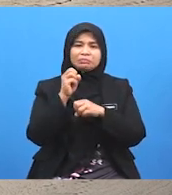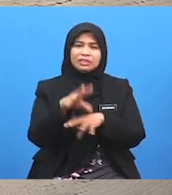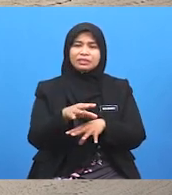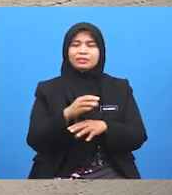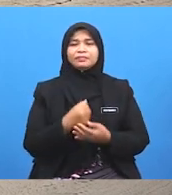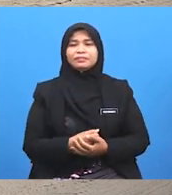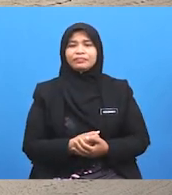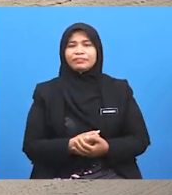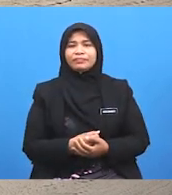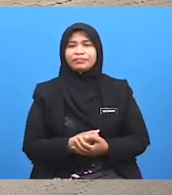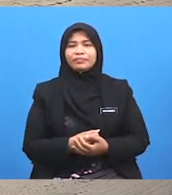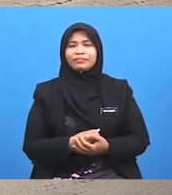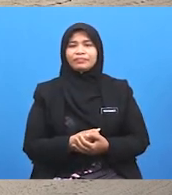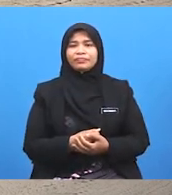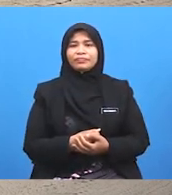Dibenci.